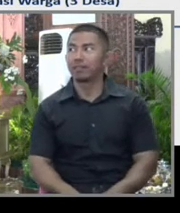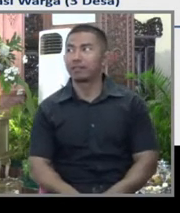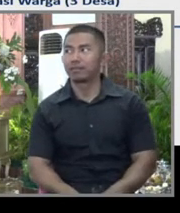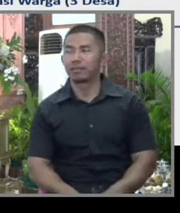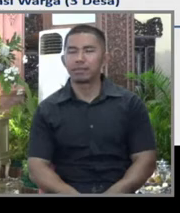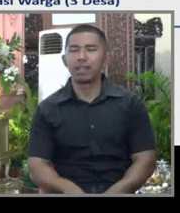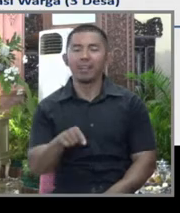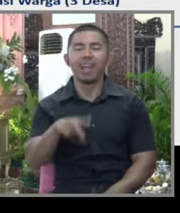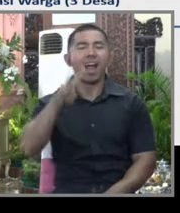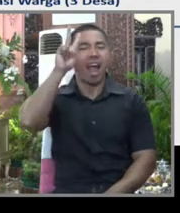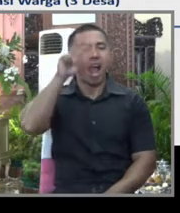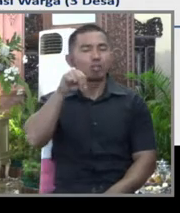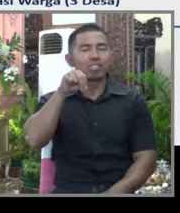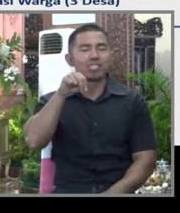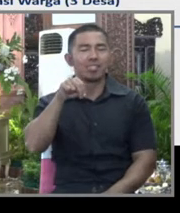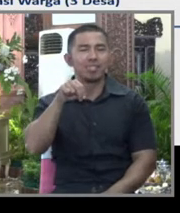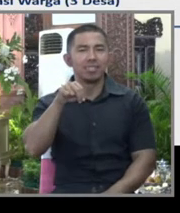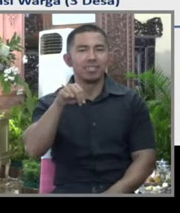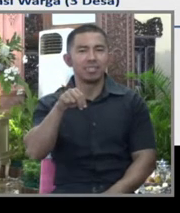Inilah yang perlu kita selesaikan Pak.